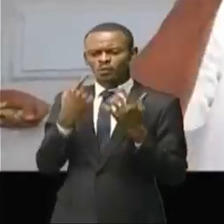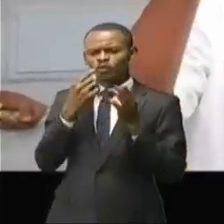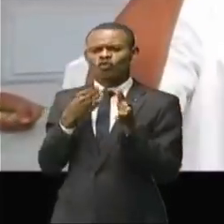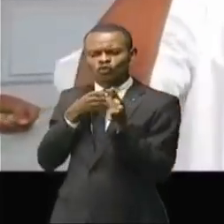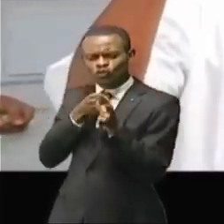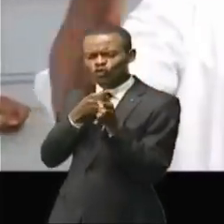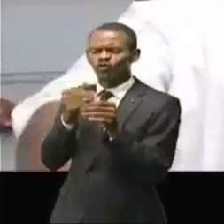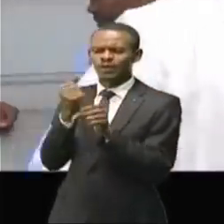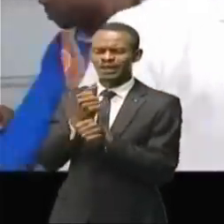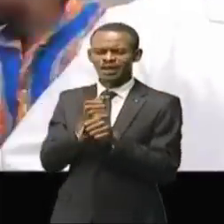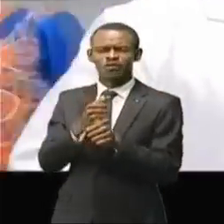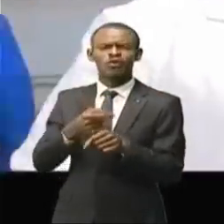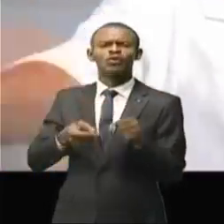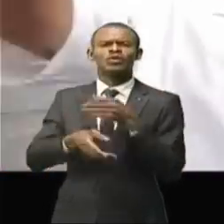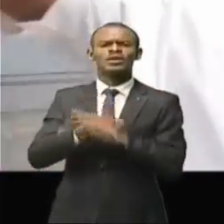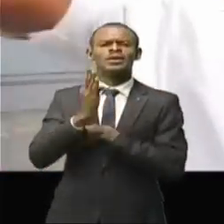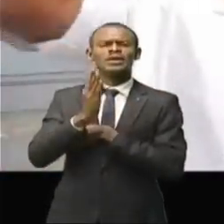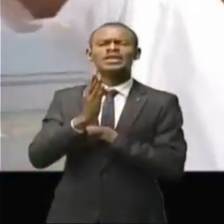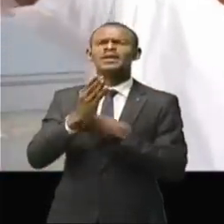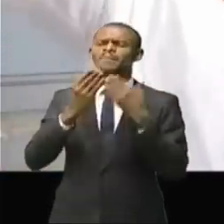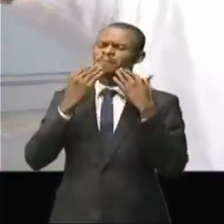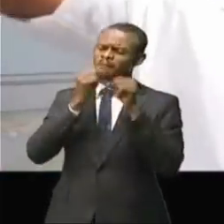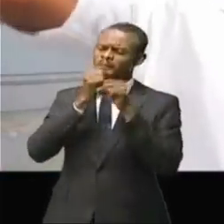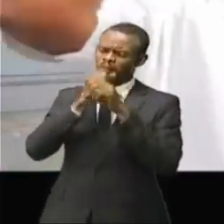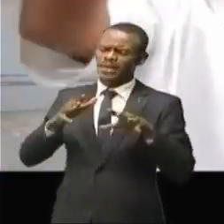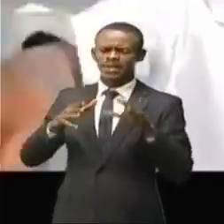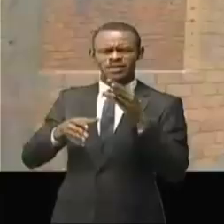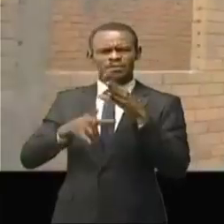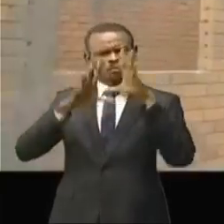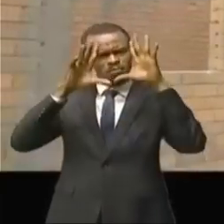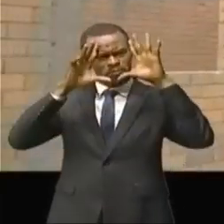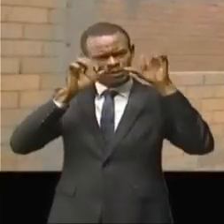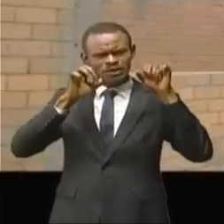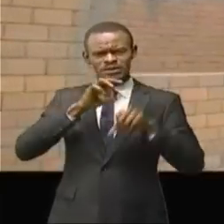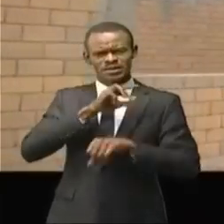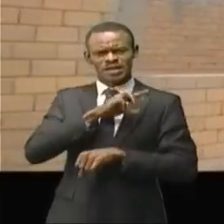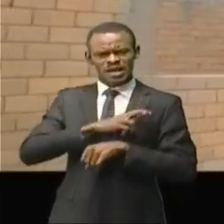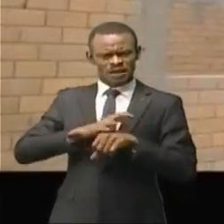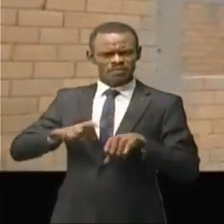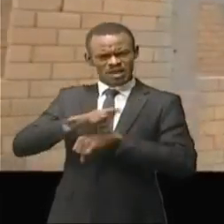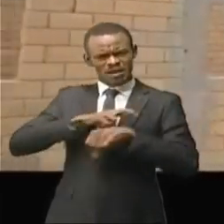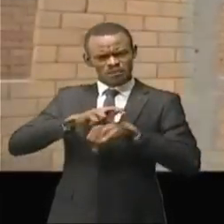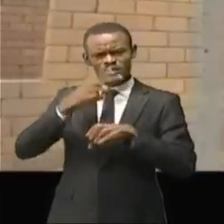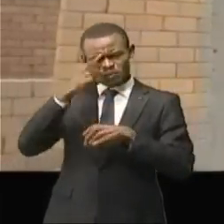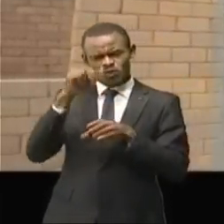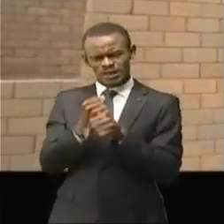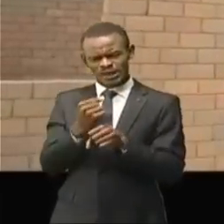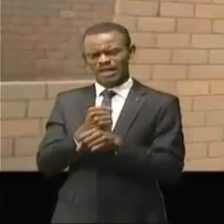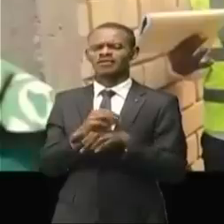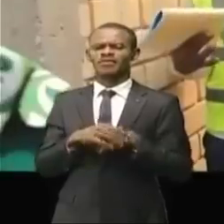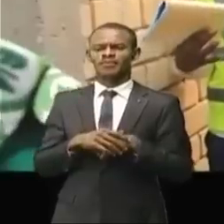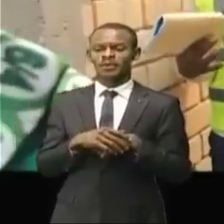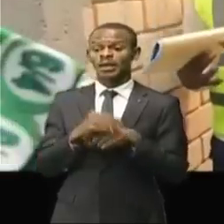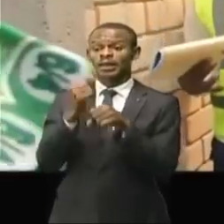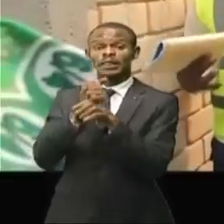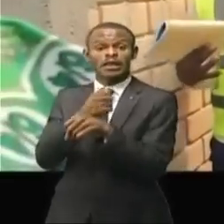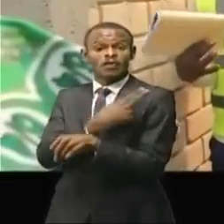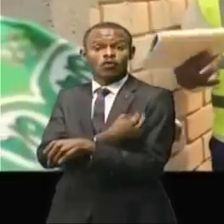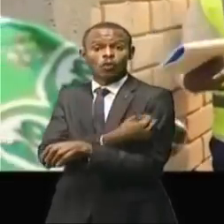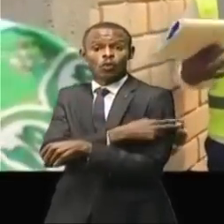ses encore vers le salut social de la population les travaux de construction de ce centre ont pris du retard